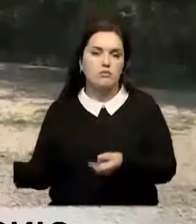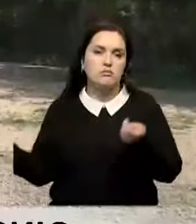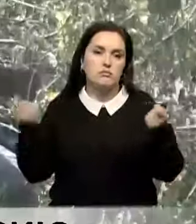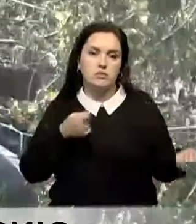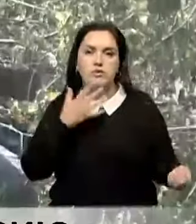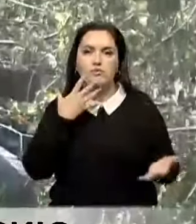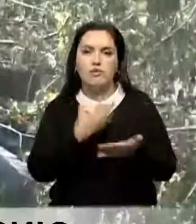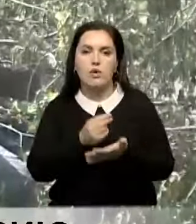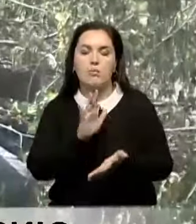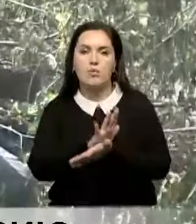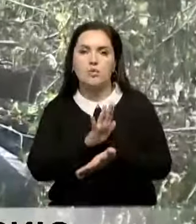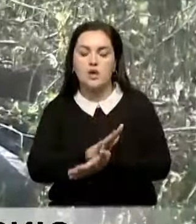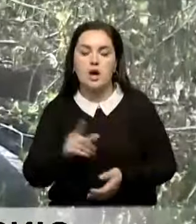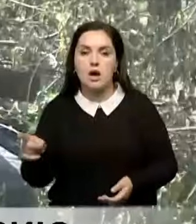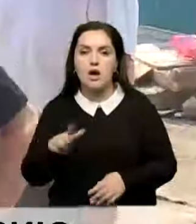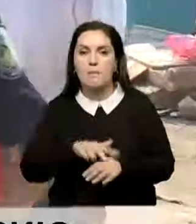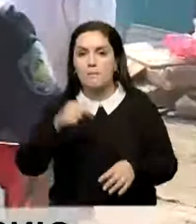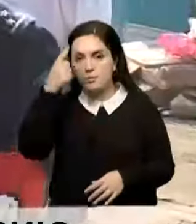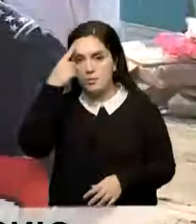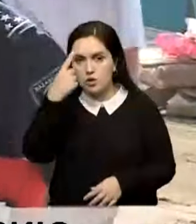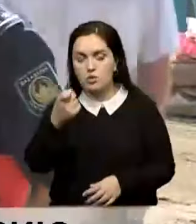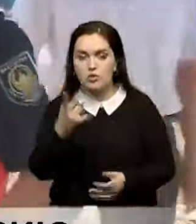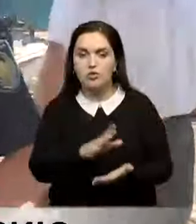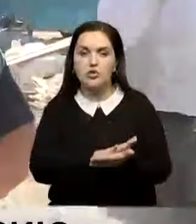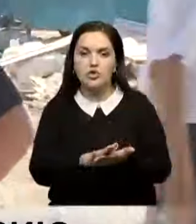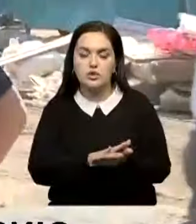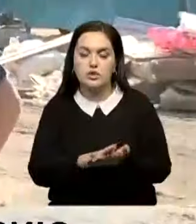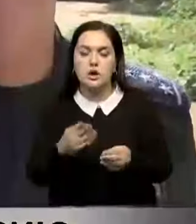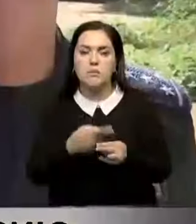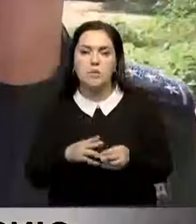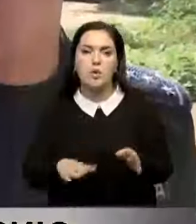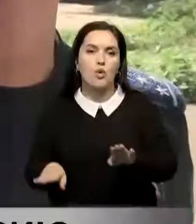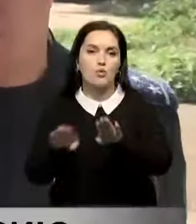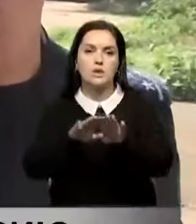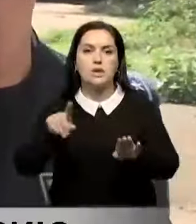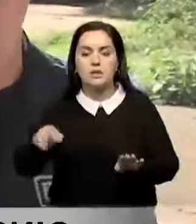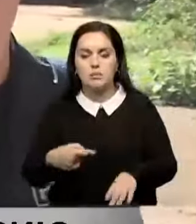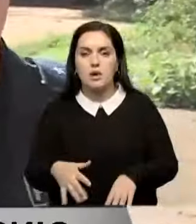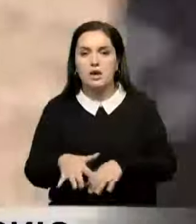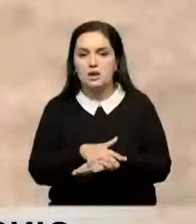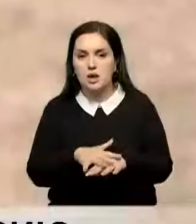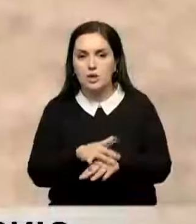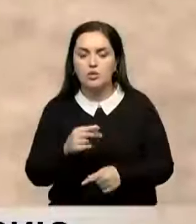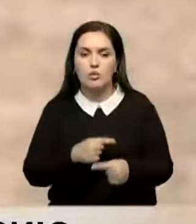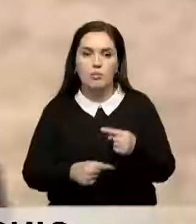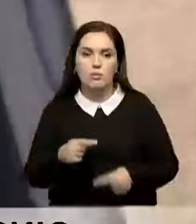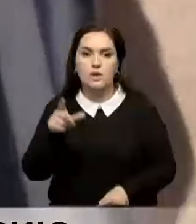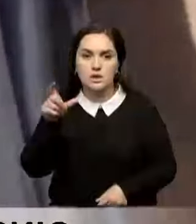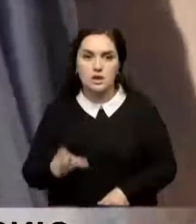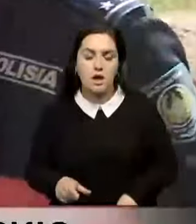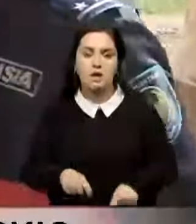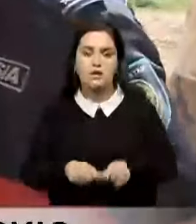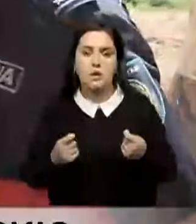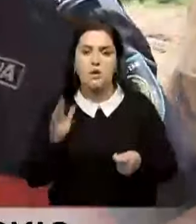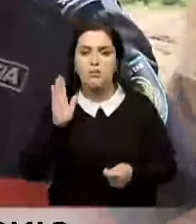свой мусор. Правоохранители предупреждают, поддержание чистоты является общим требованием как для населения, так и для предпринимателей.